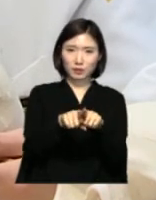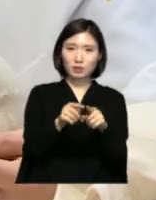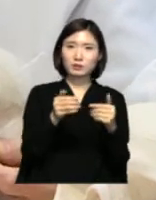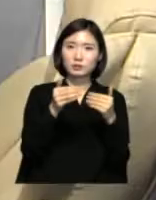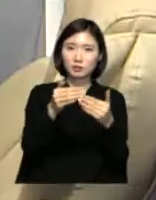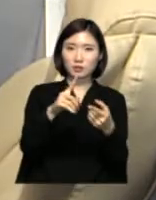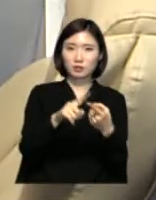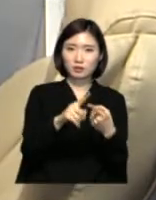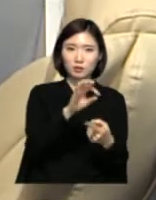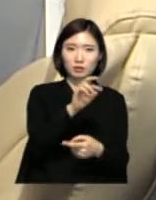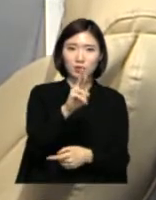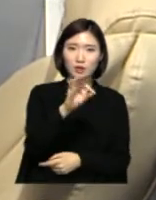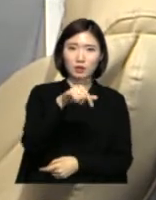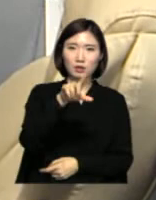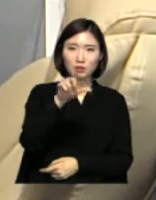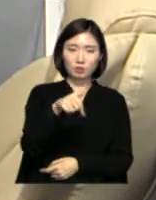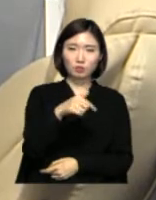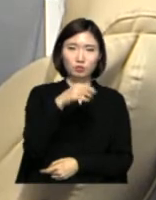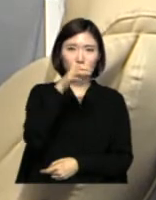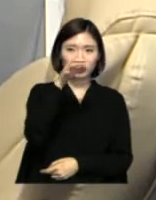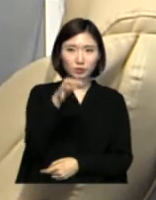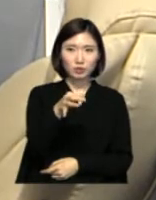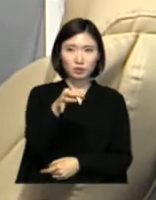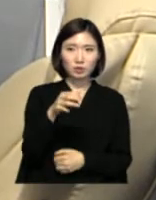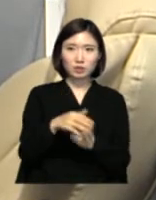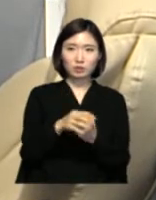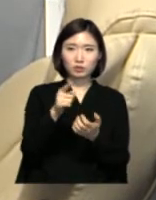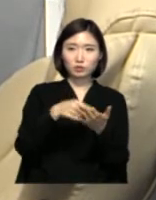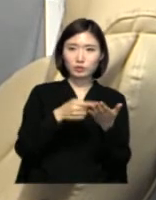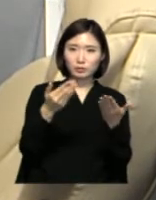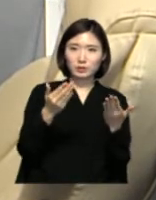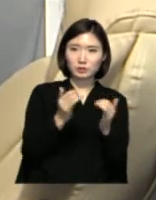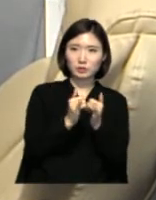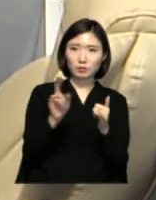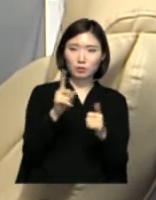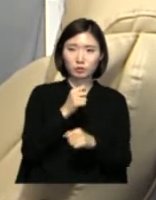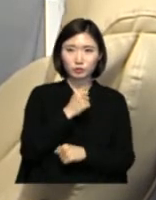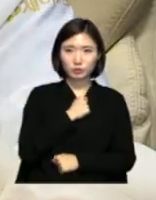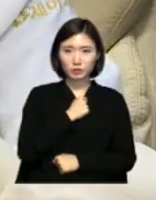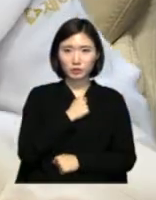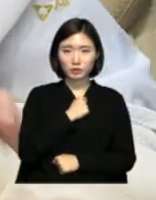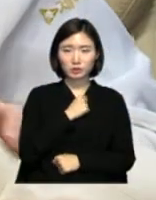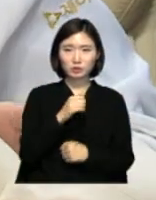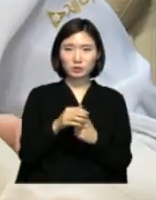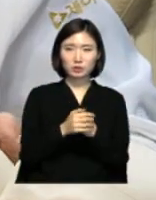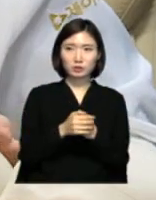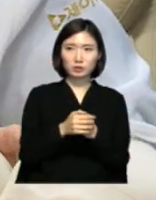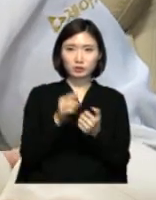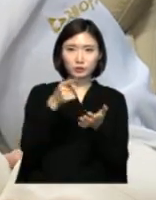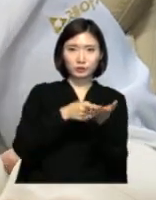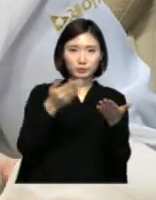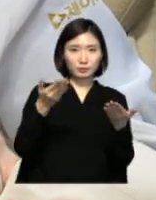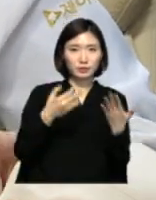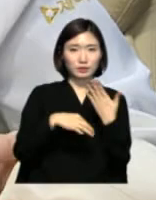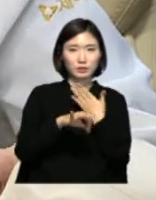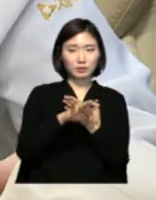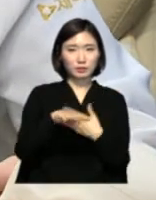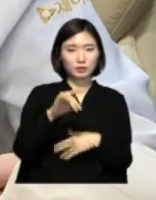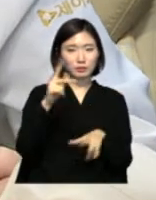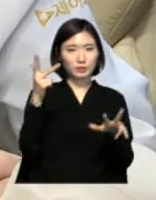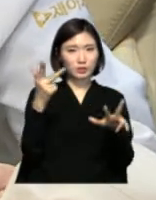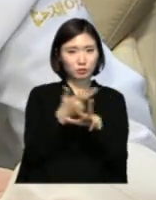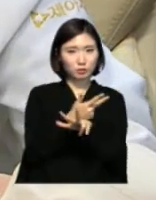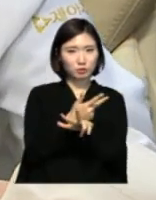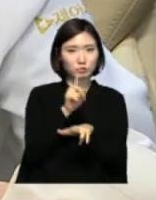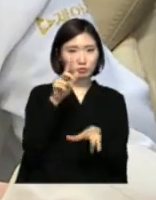있습니다. 양악수술을 받으시는 분들 어떤 부분을 이제 주의해야 될까요? 네, 일단은 양악수술을 받으시면 처음 일주일